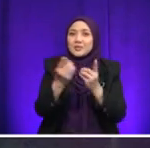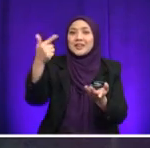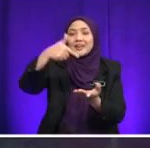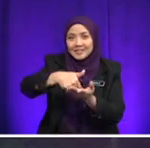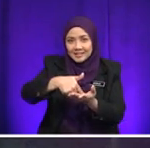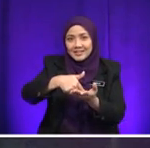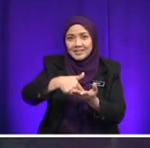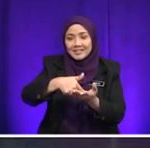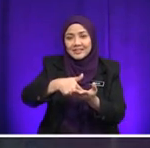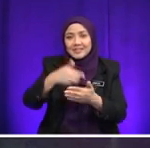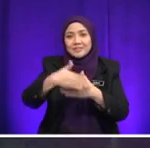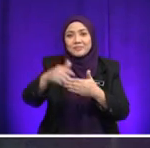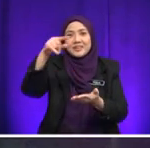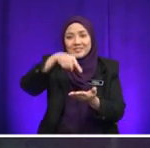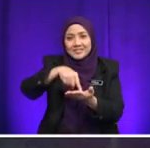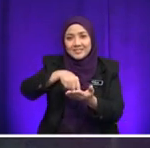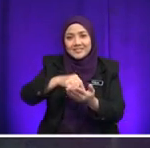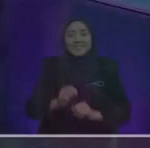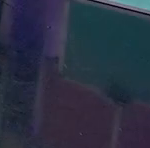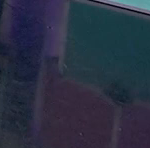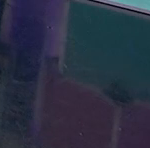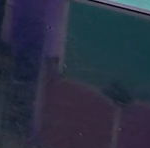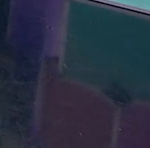teruskan menuntut di Dewi happy